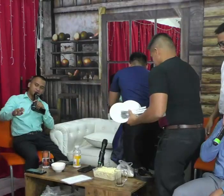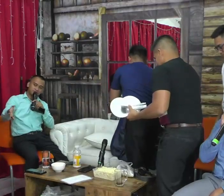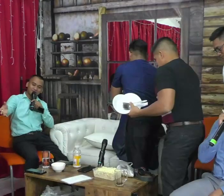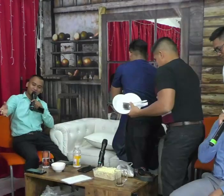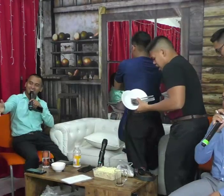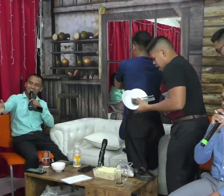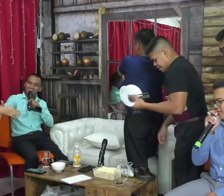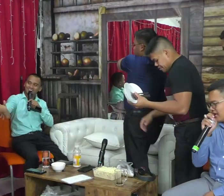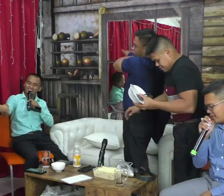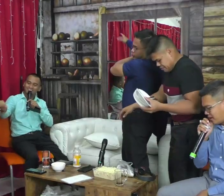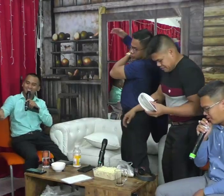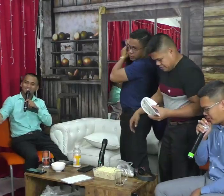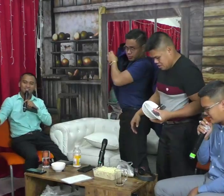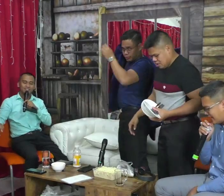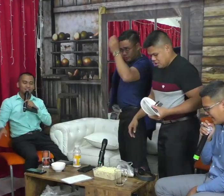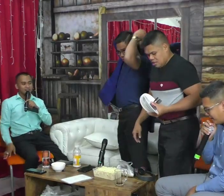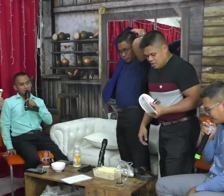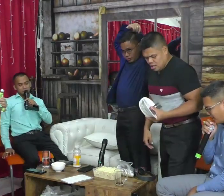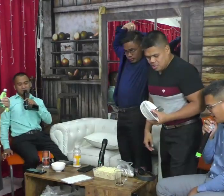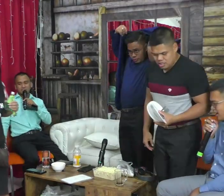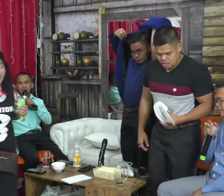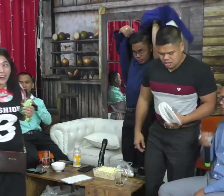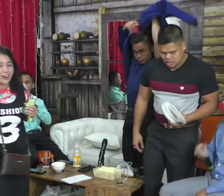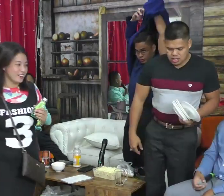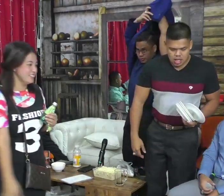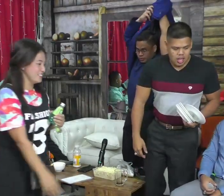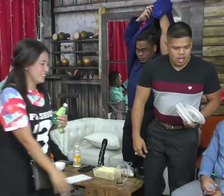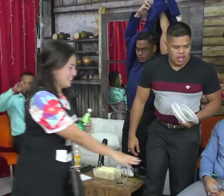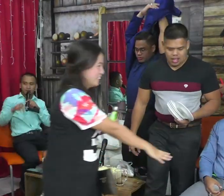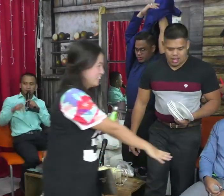Thank you po. Maraming salamat po.